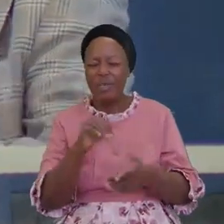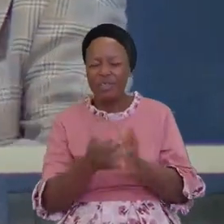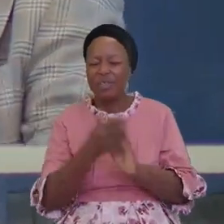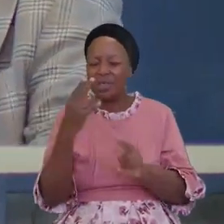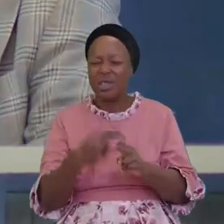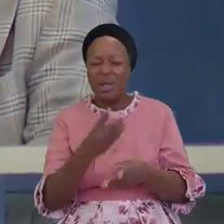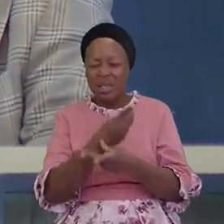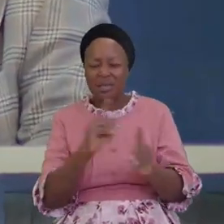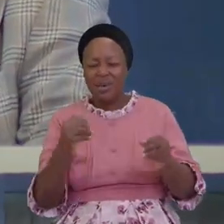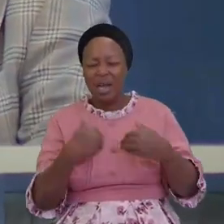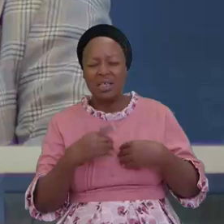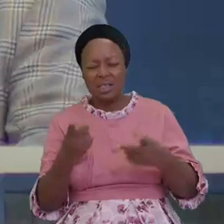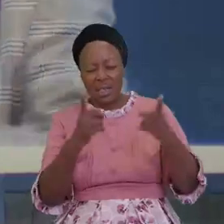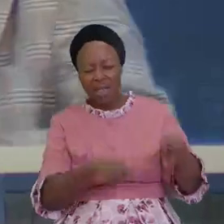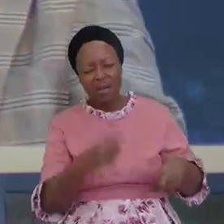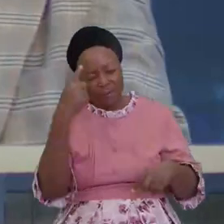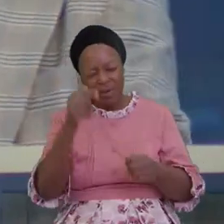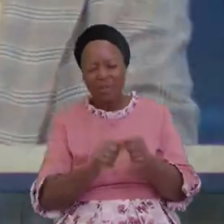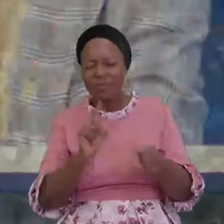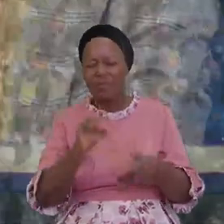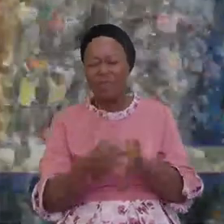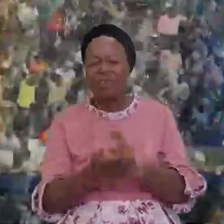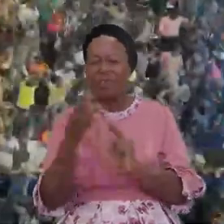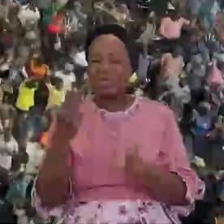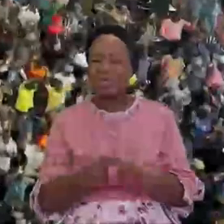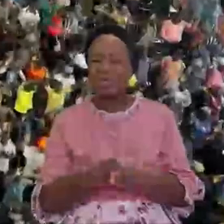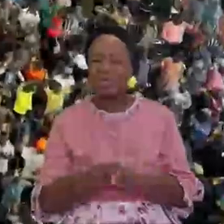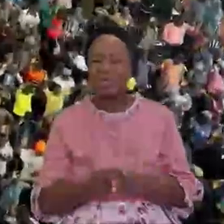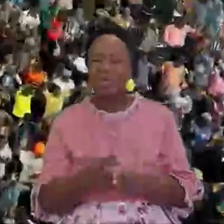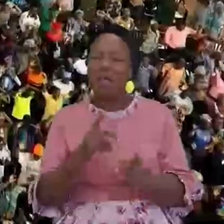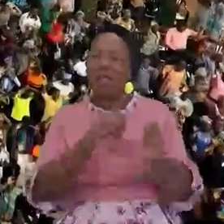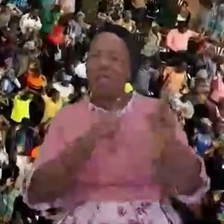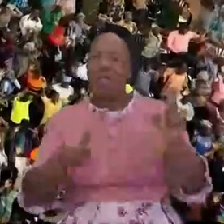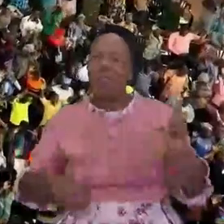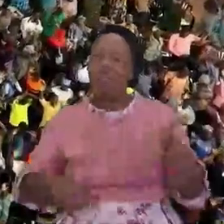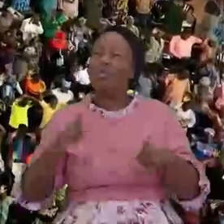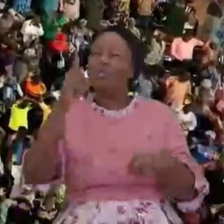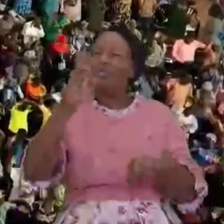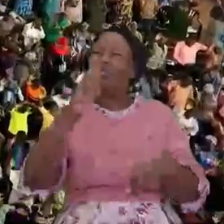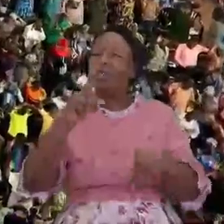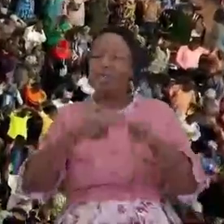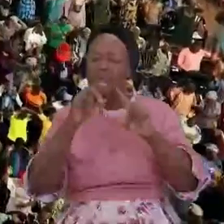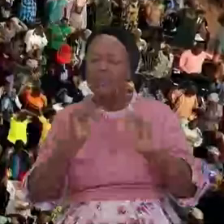La guérison est venue pour tout le monde. La délivrance est venue pour tout le monde.